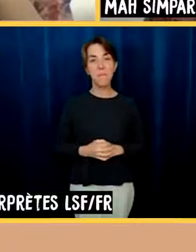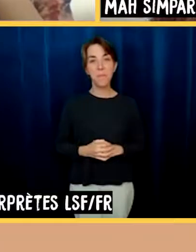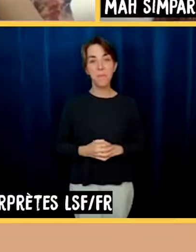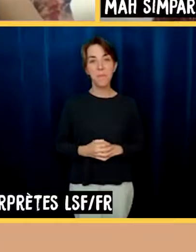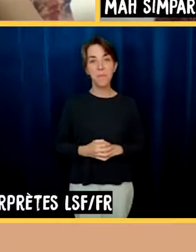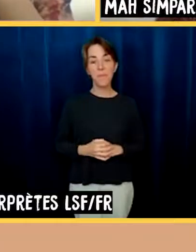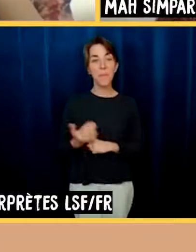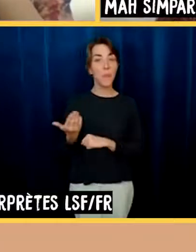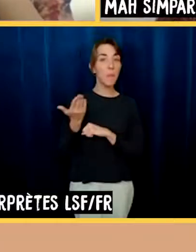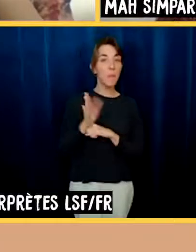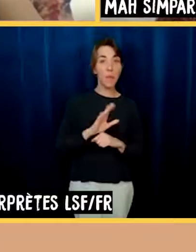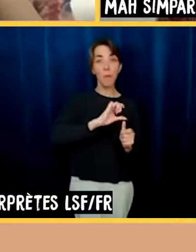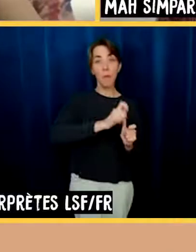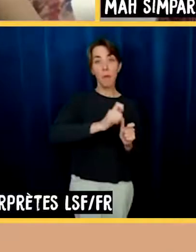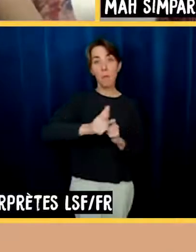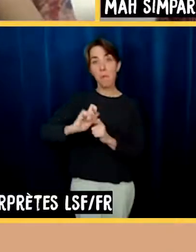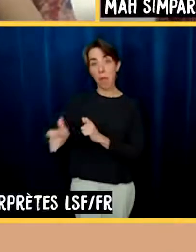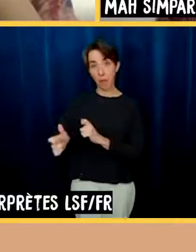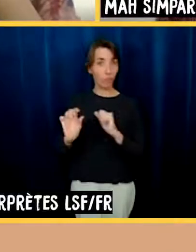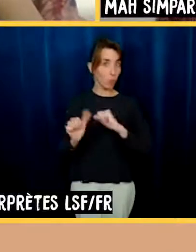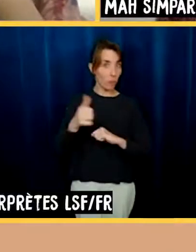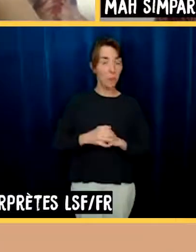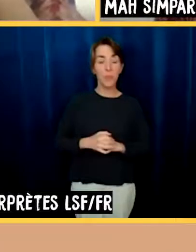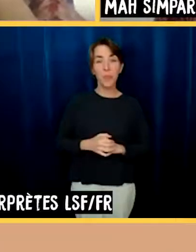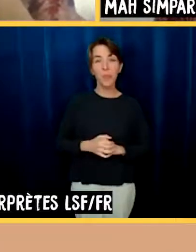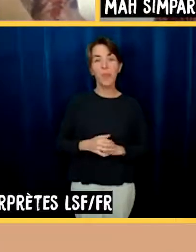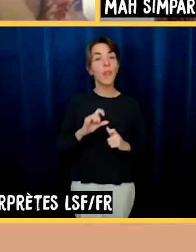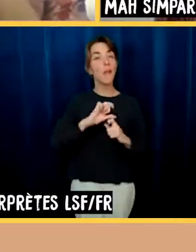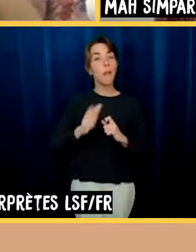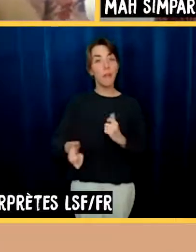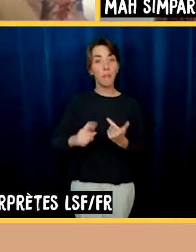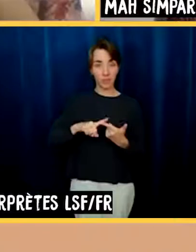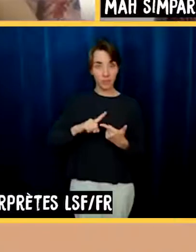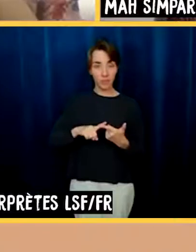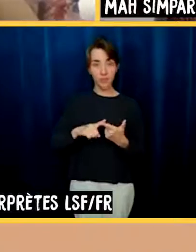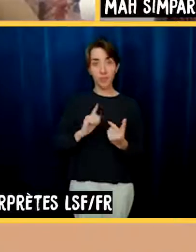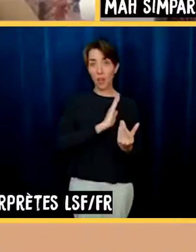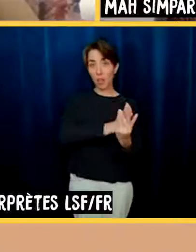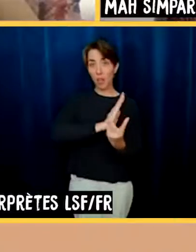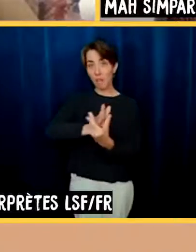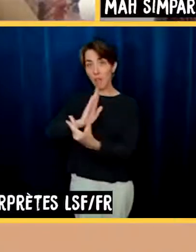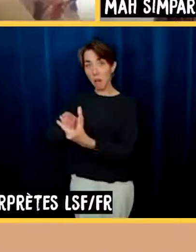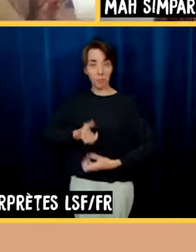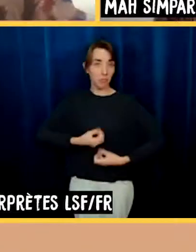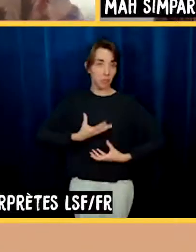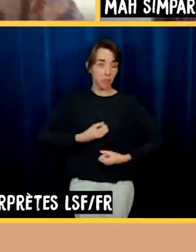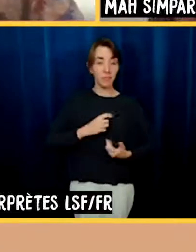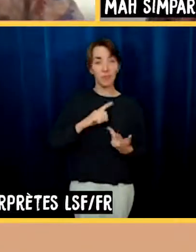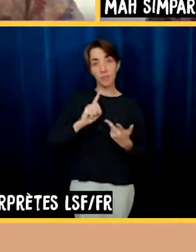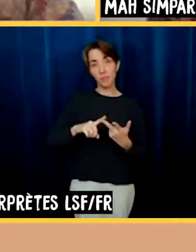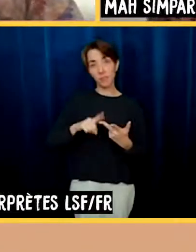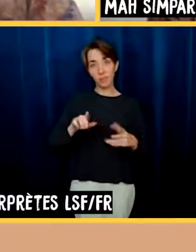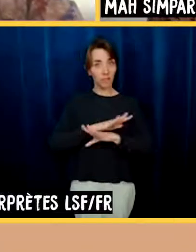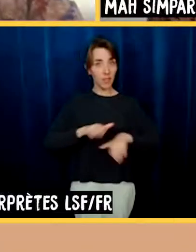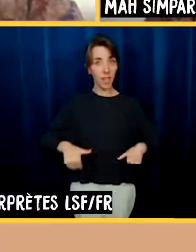vous présente chacune d'entre vous dans un premier temps. Ensuite, nous passerons à vos différentes interventions et pour finir,